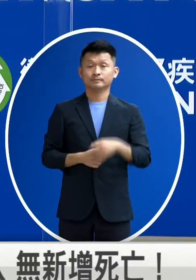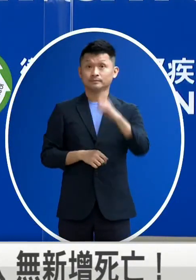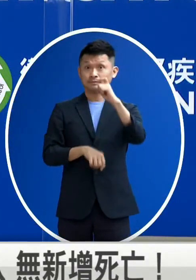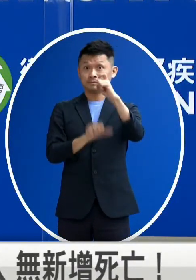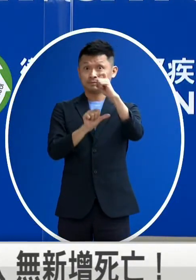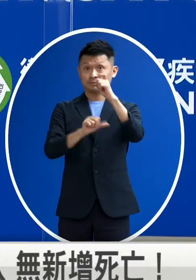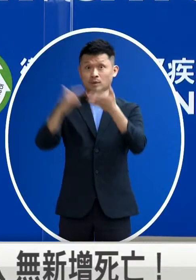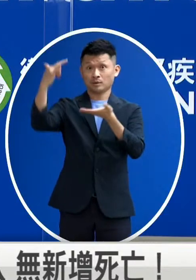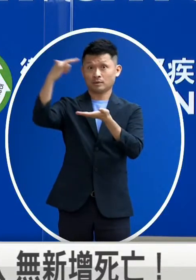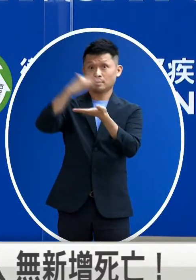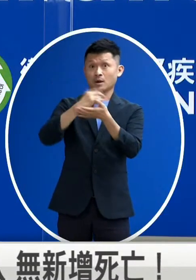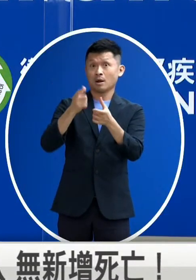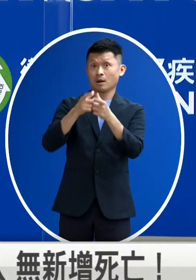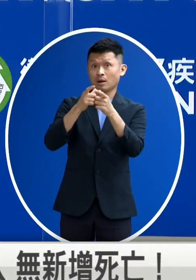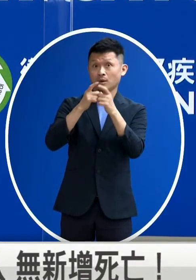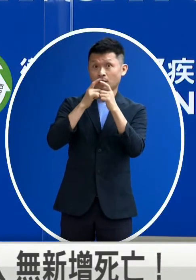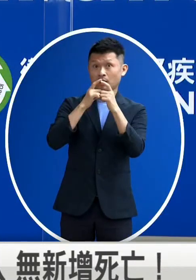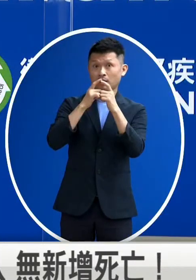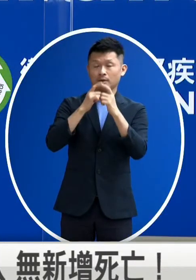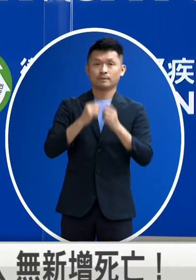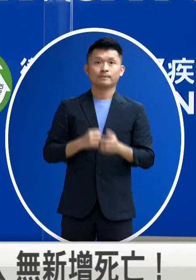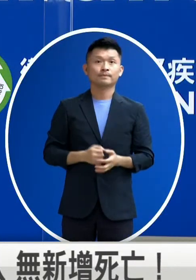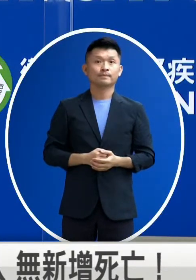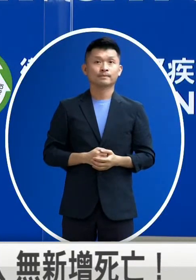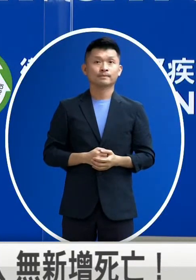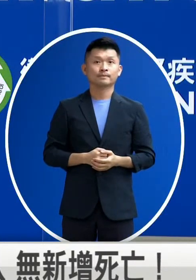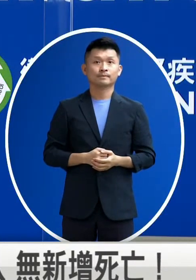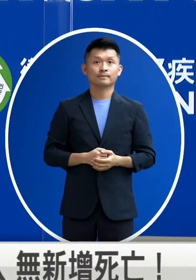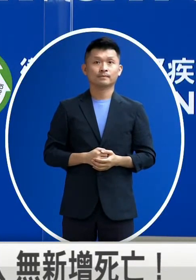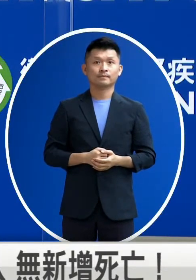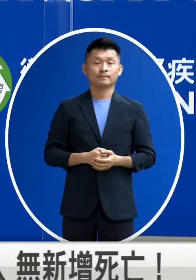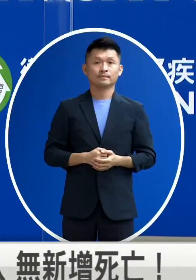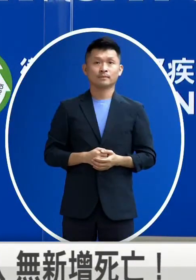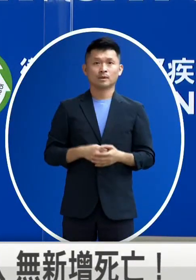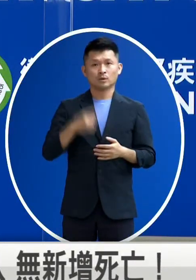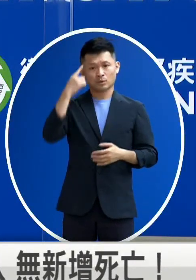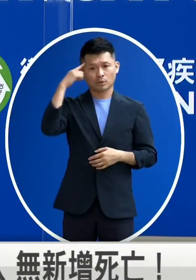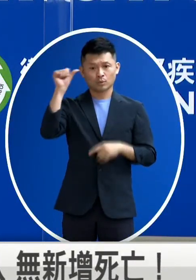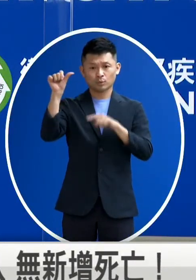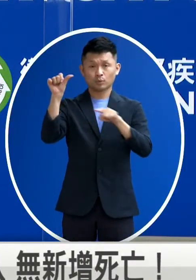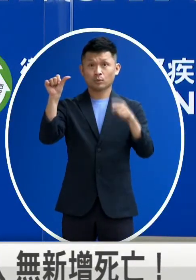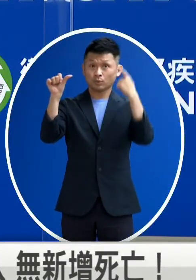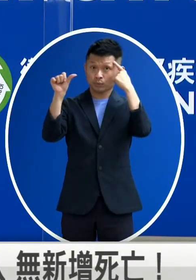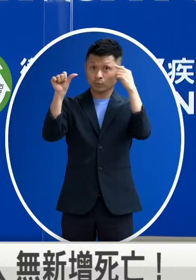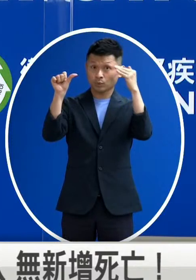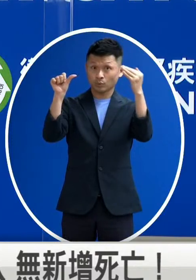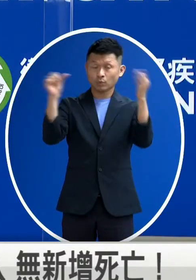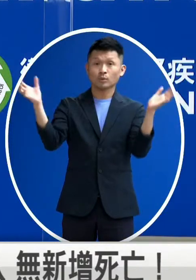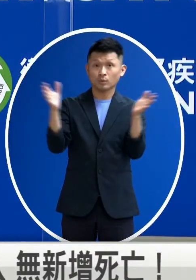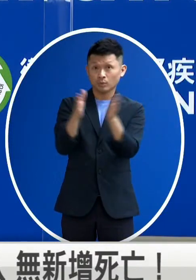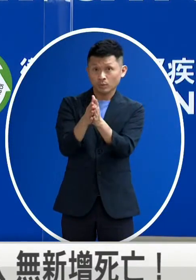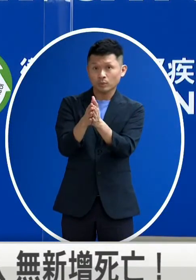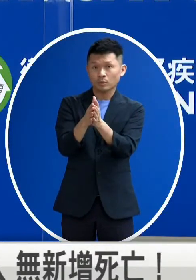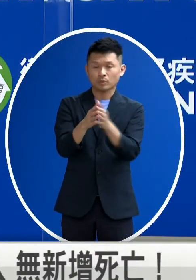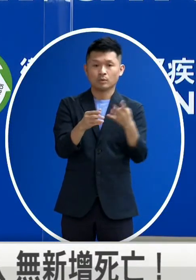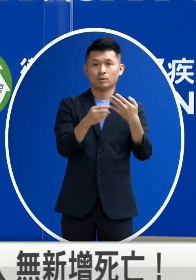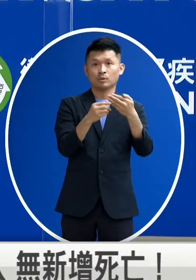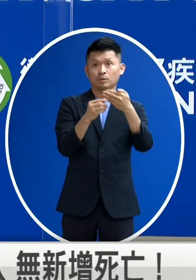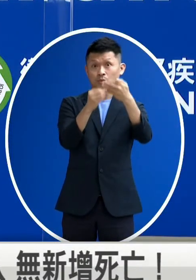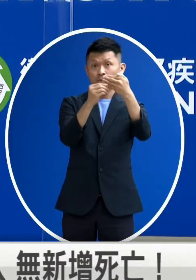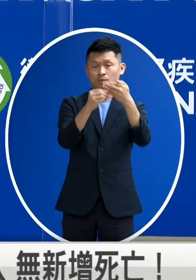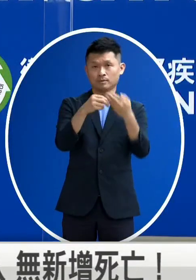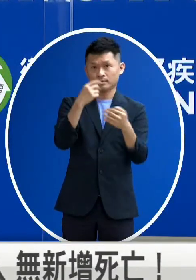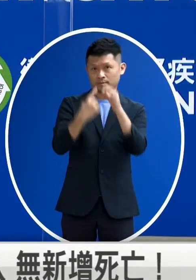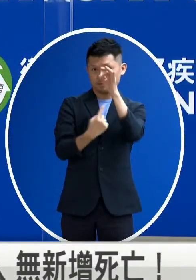回国之后。那10月5号当天因为那个5+9，那规定在第9天裁剪所以就